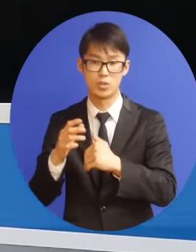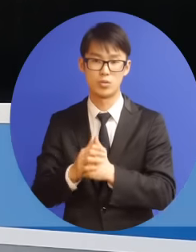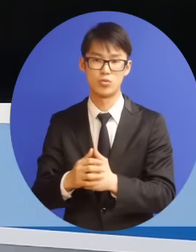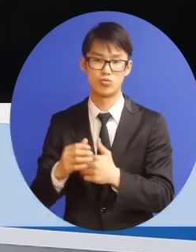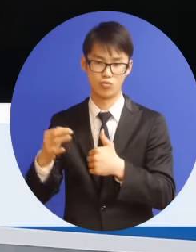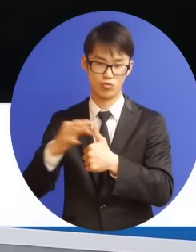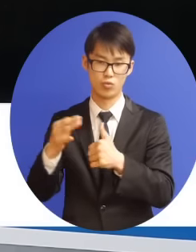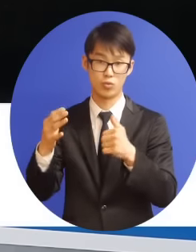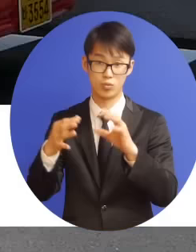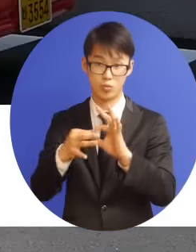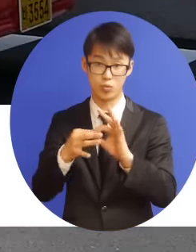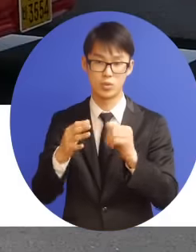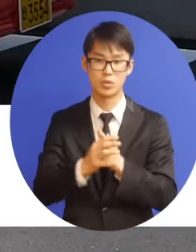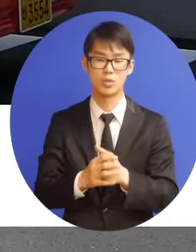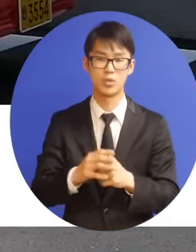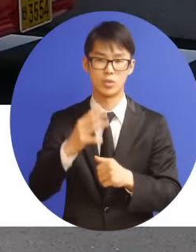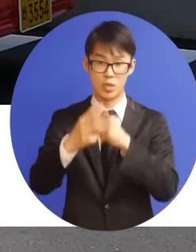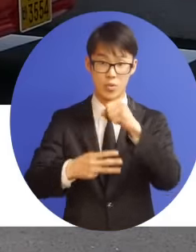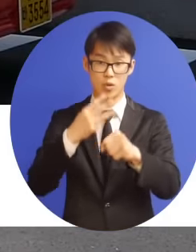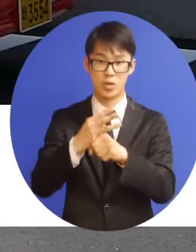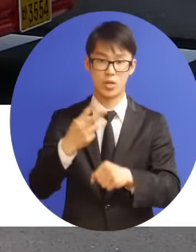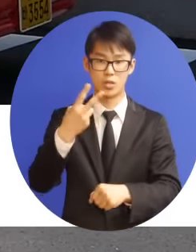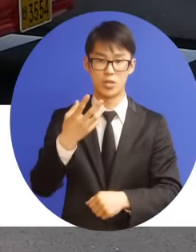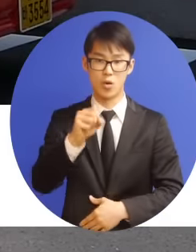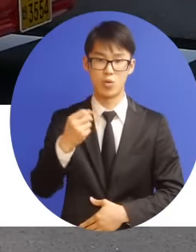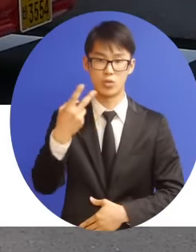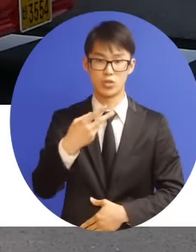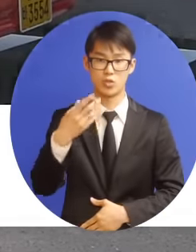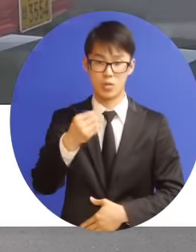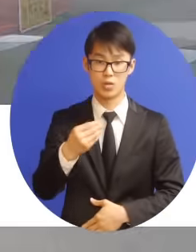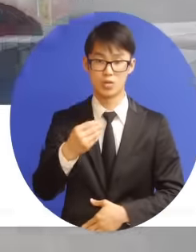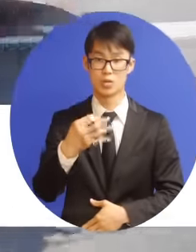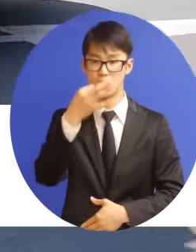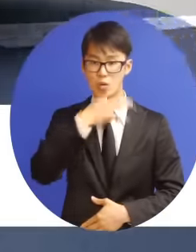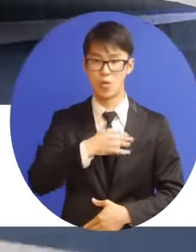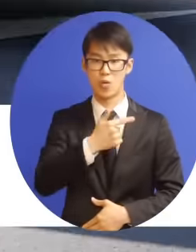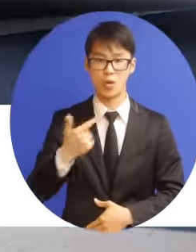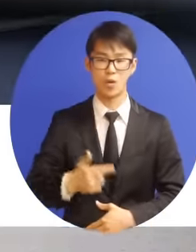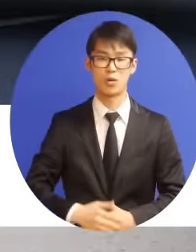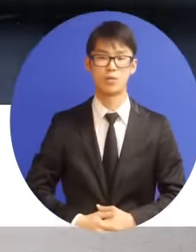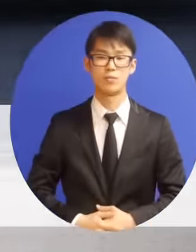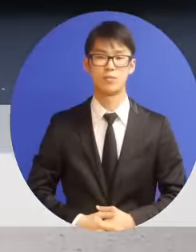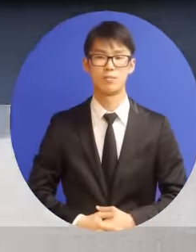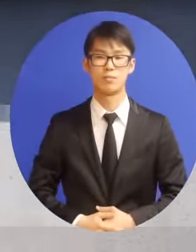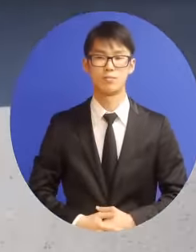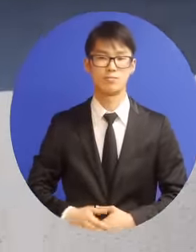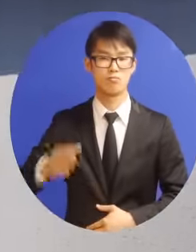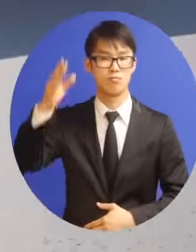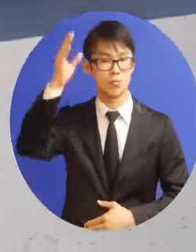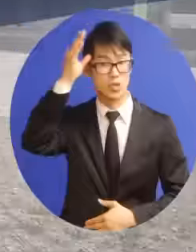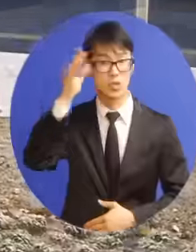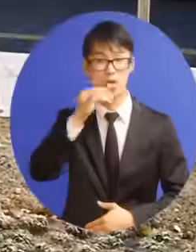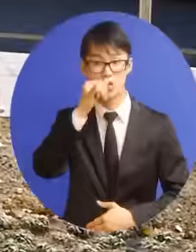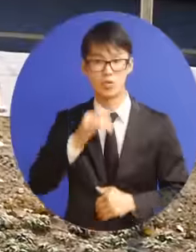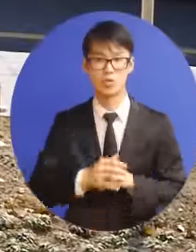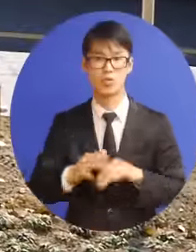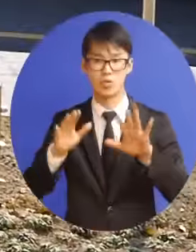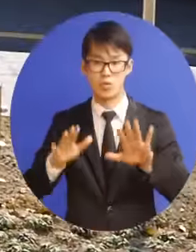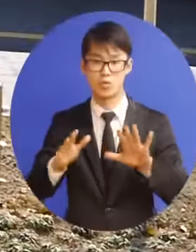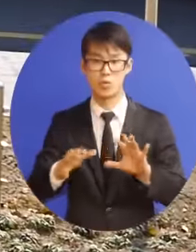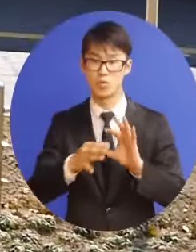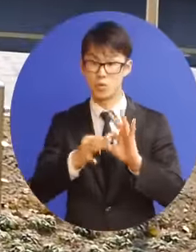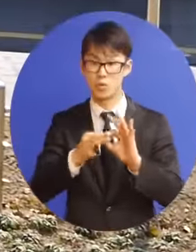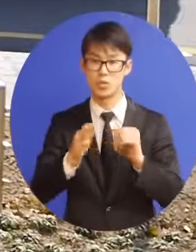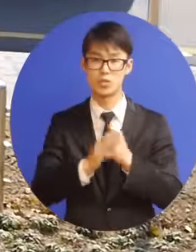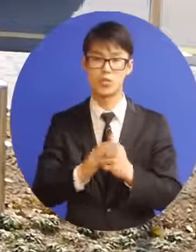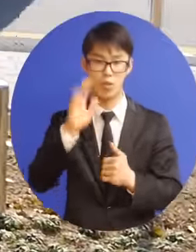광고로 향후 3년간 2억 2천여만 원의 광고비 절감 효과를 가져올 것으로 기대한다면서 이원 기부가